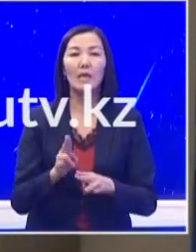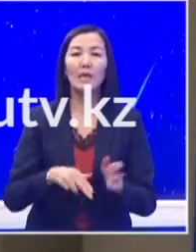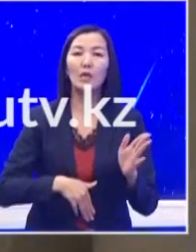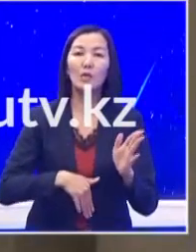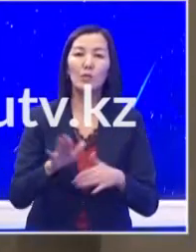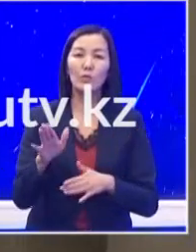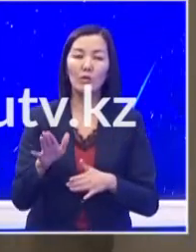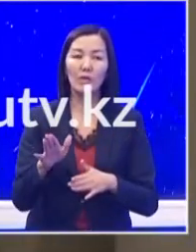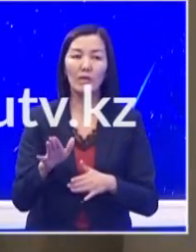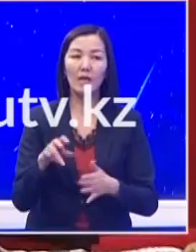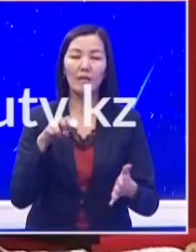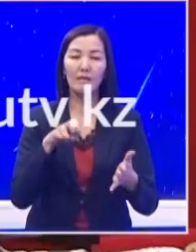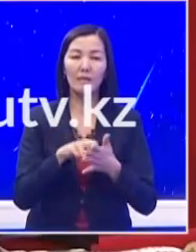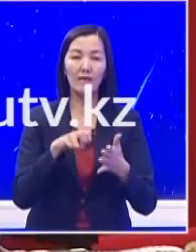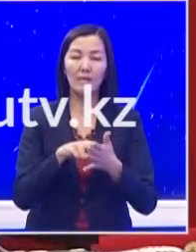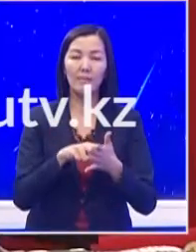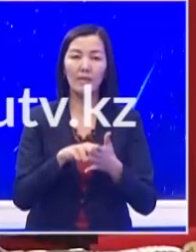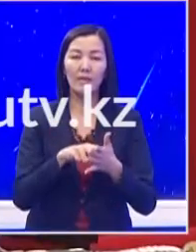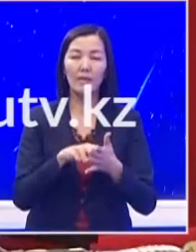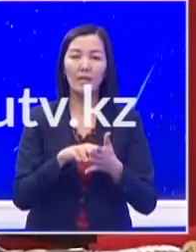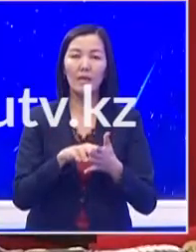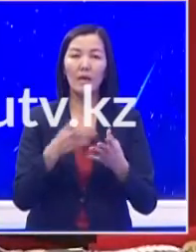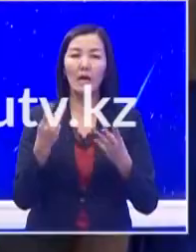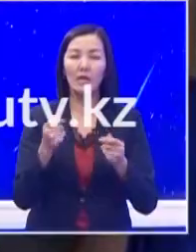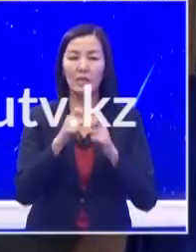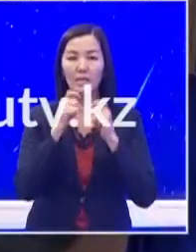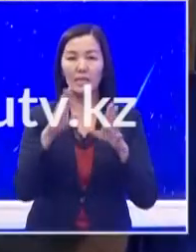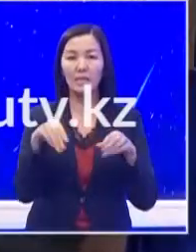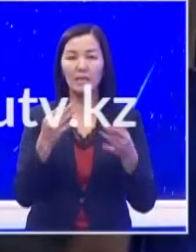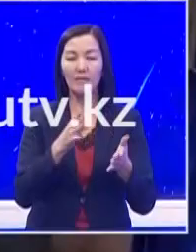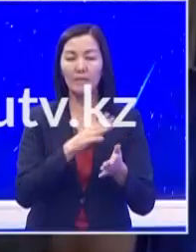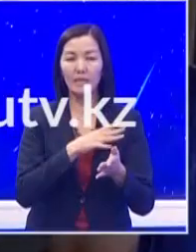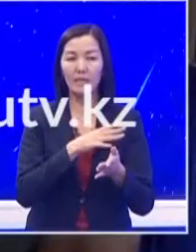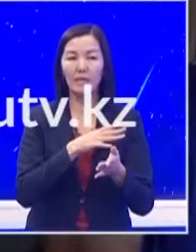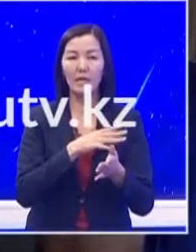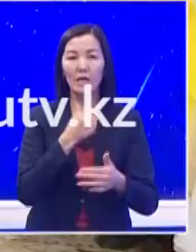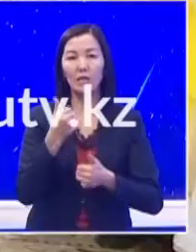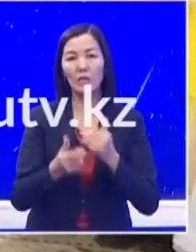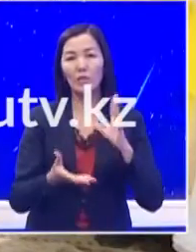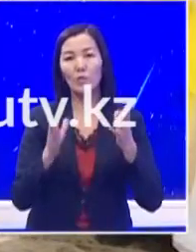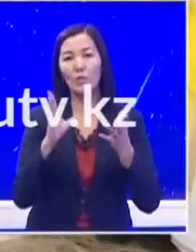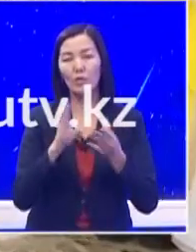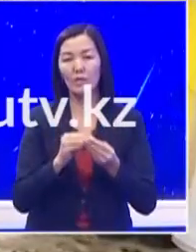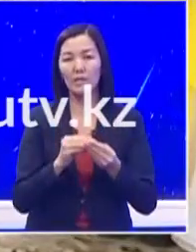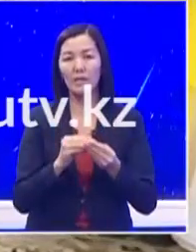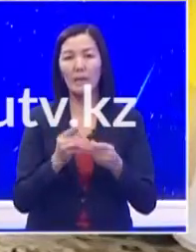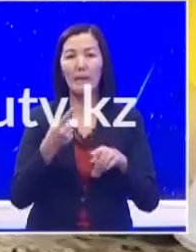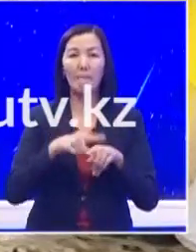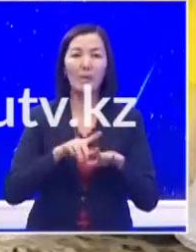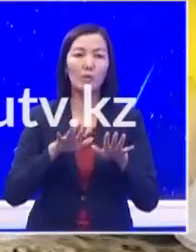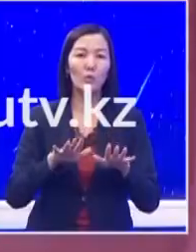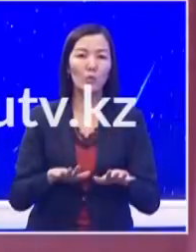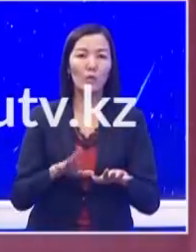соңында басқарманың алғыс хаты, арнайы дипломы мен ақшалай сыйлықтарымен марапатталды. Жарыс қорытындысына сәйкес жүлделі бірінші